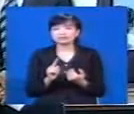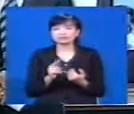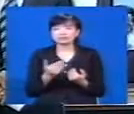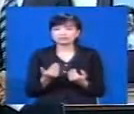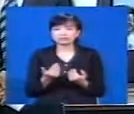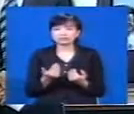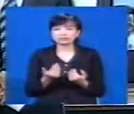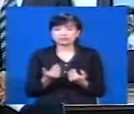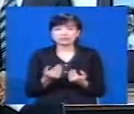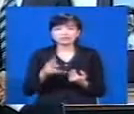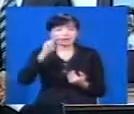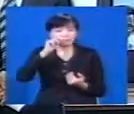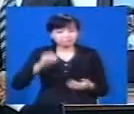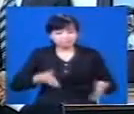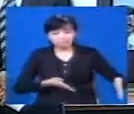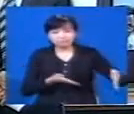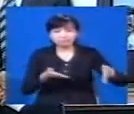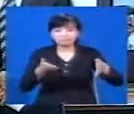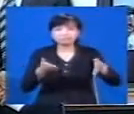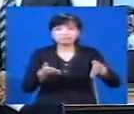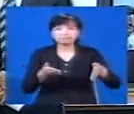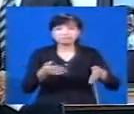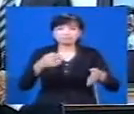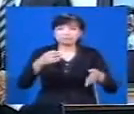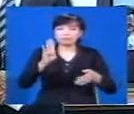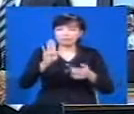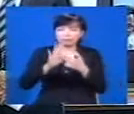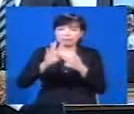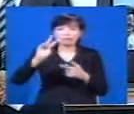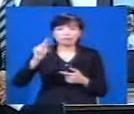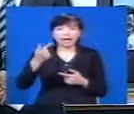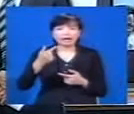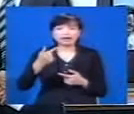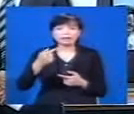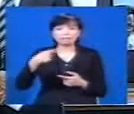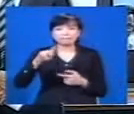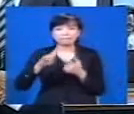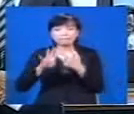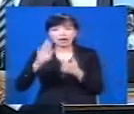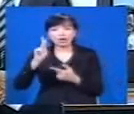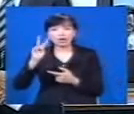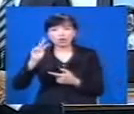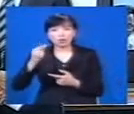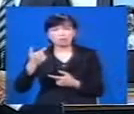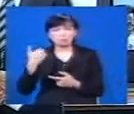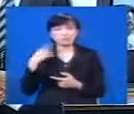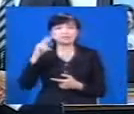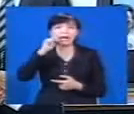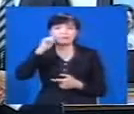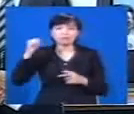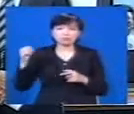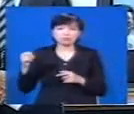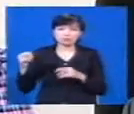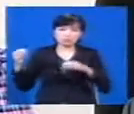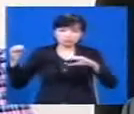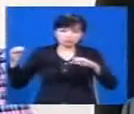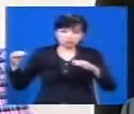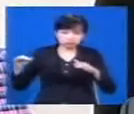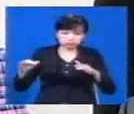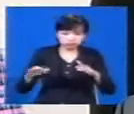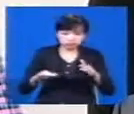ของเราเรียกว่าลุ่มน้ำคลองหลวงนะฮะก็แม่น้ำบางปะกงนี่แหละครับในช่วงที่ผ่านมาก็มีกรณีน้ำที่แล้วก็ไหลล้นมาจากพนัสนิคม